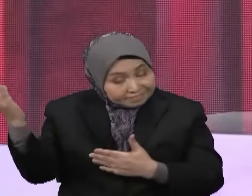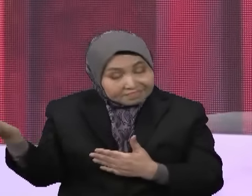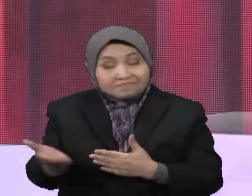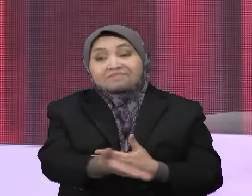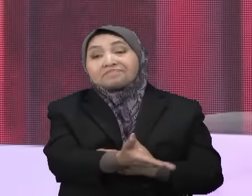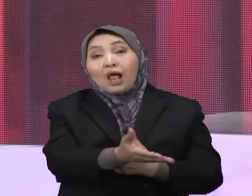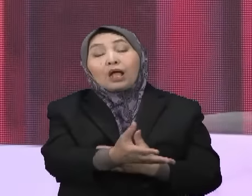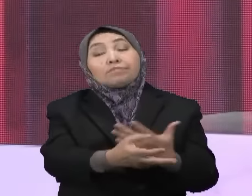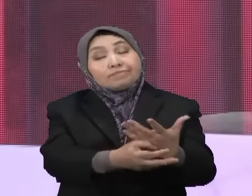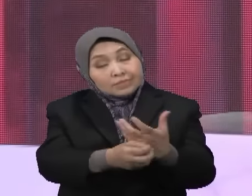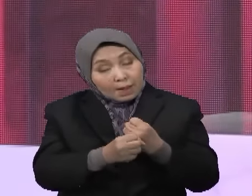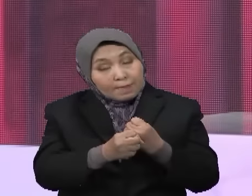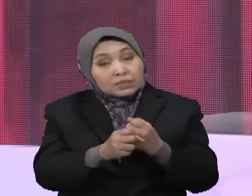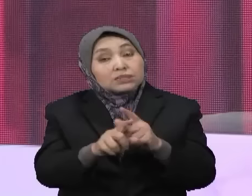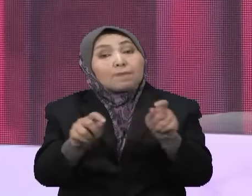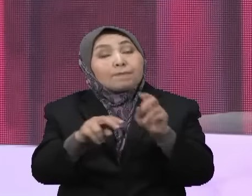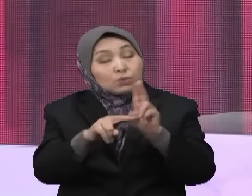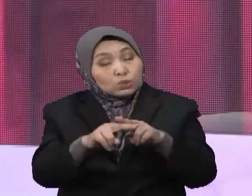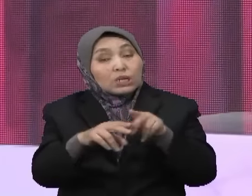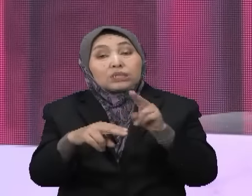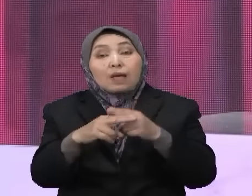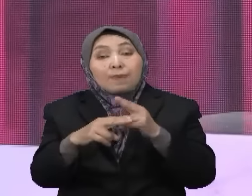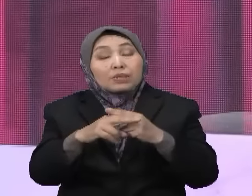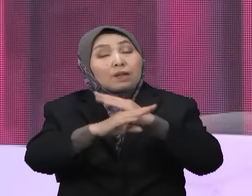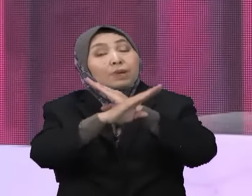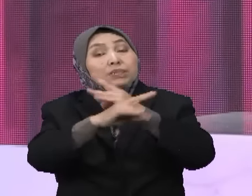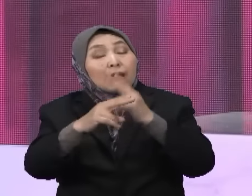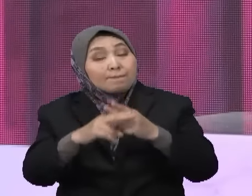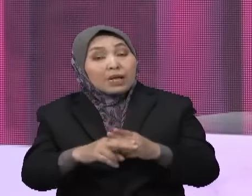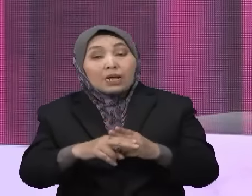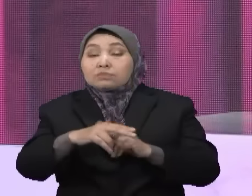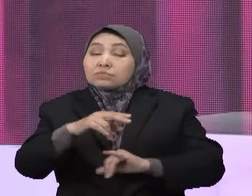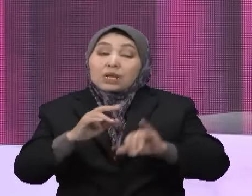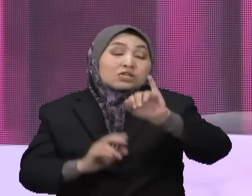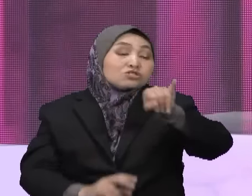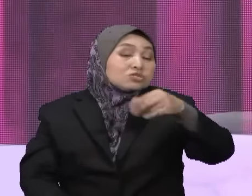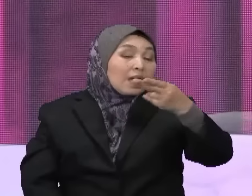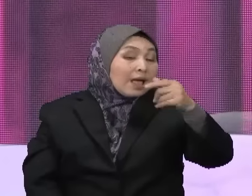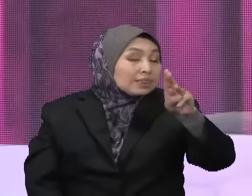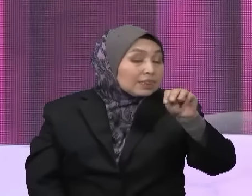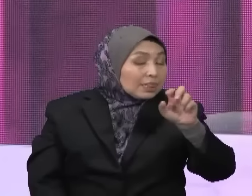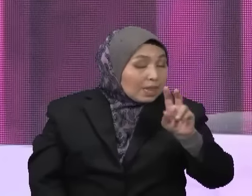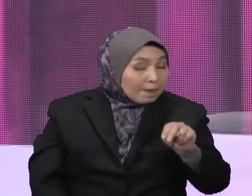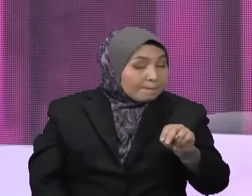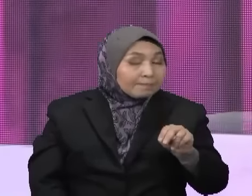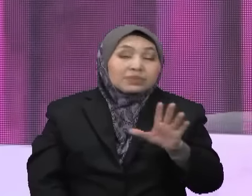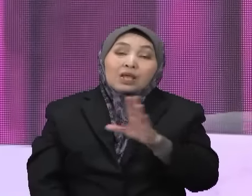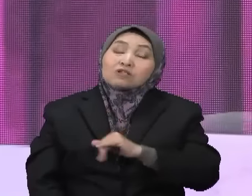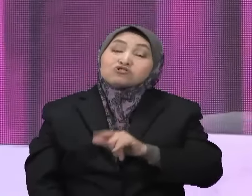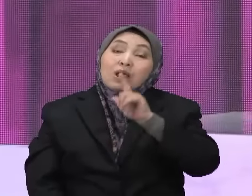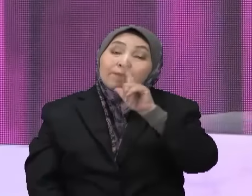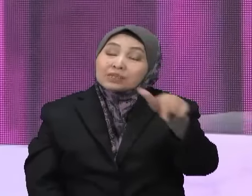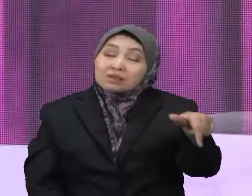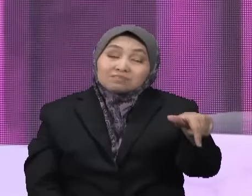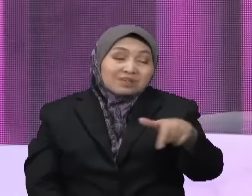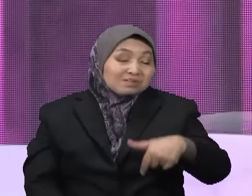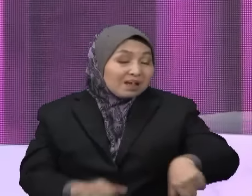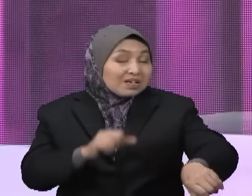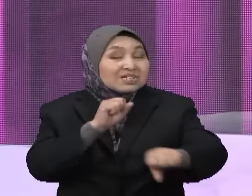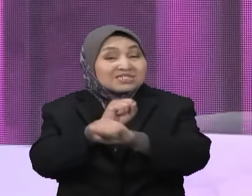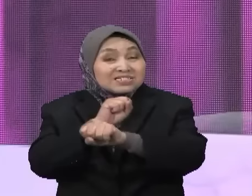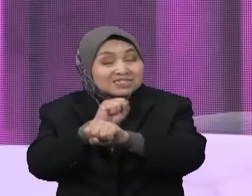mendapat tempat duduk yang namanya, tempat perlindungan namanya jahannam, jazaa'an bima kanu yaksibun. Selama ini mereka kerja,